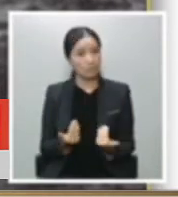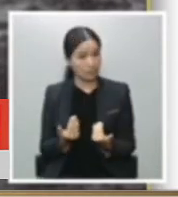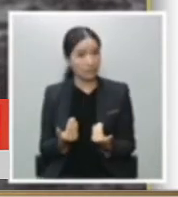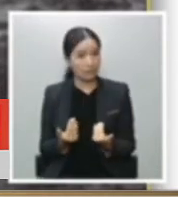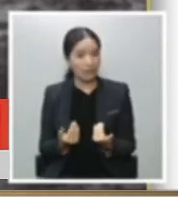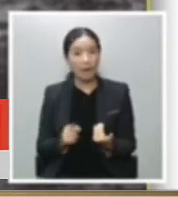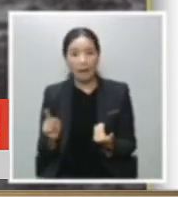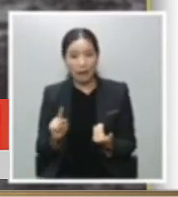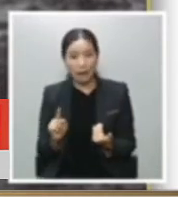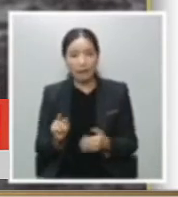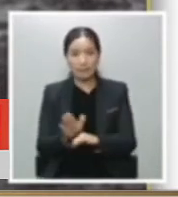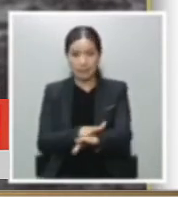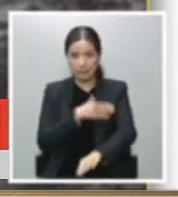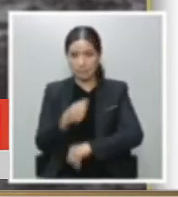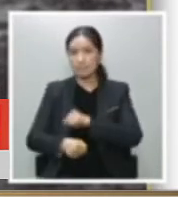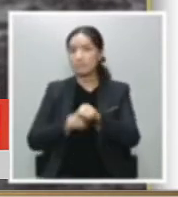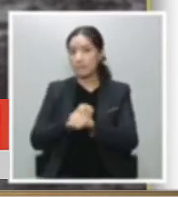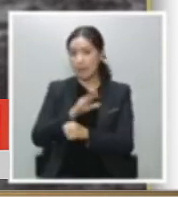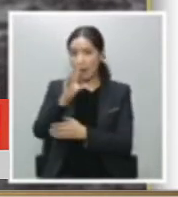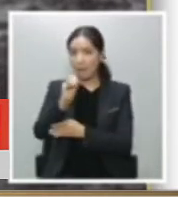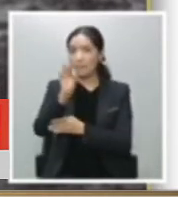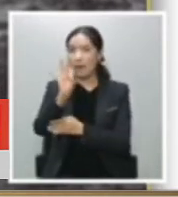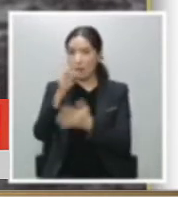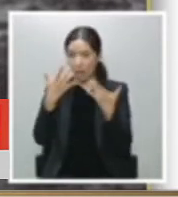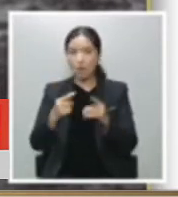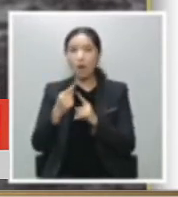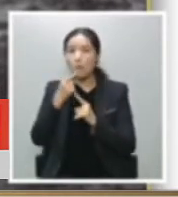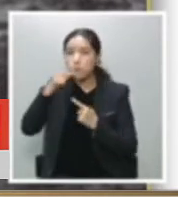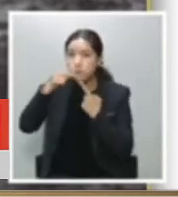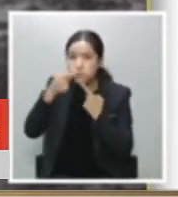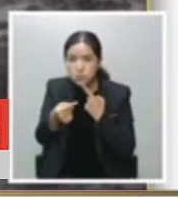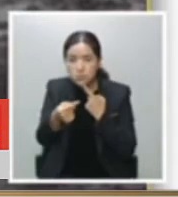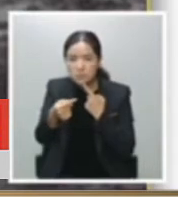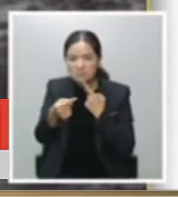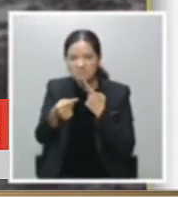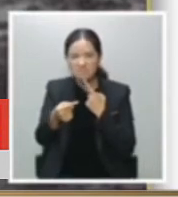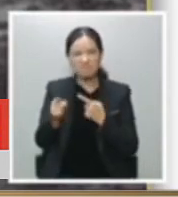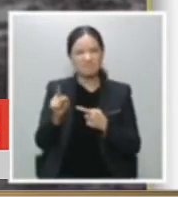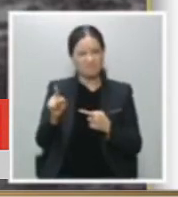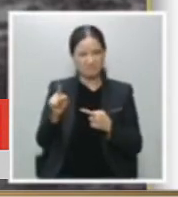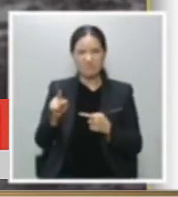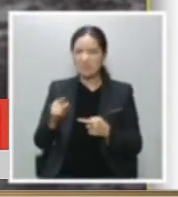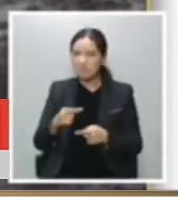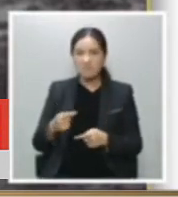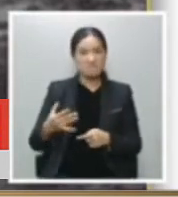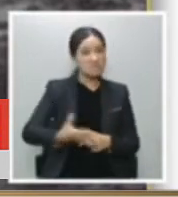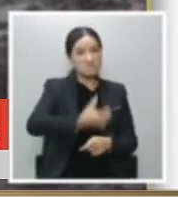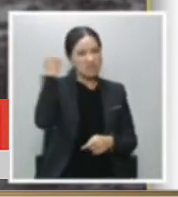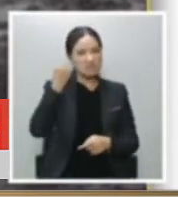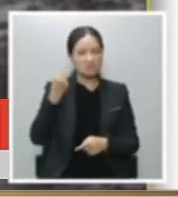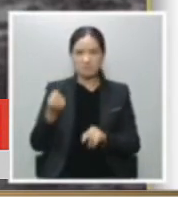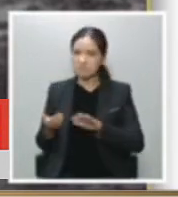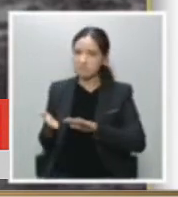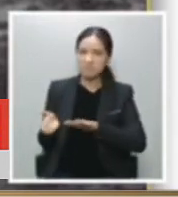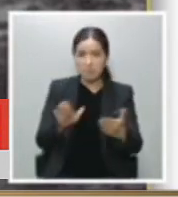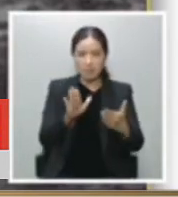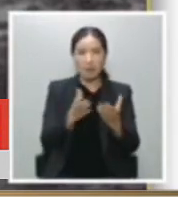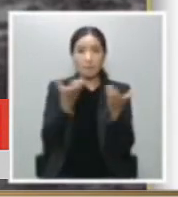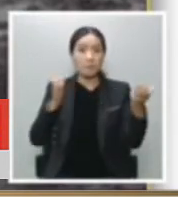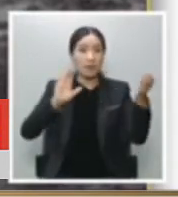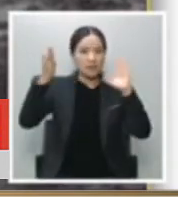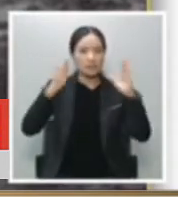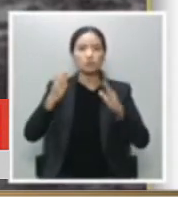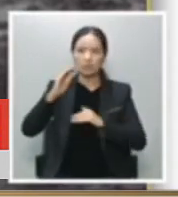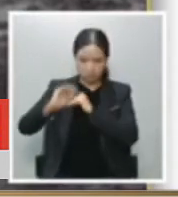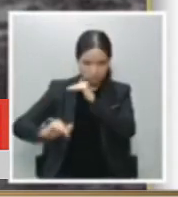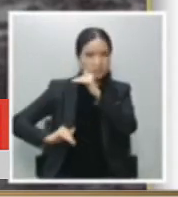นี้59ปีมาแล้วว่าเผด็จการจงพินาศประชาธิปไตยจงเจริ